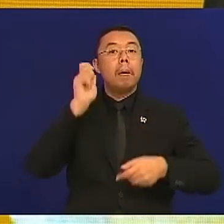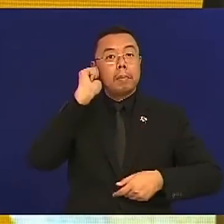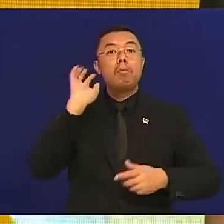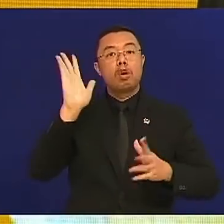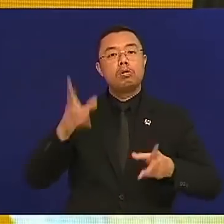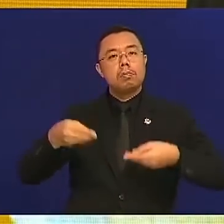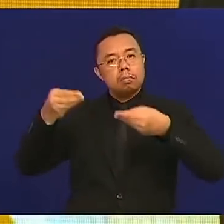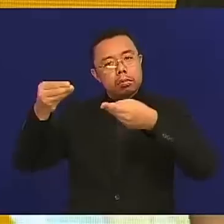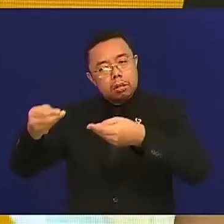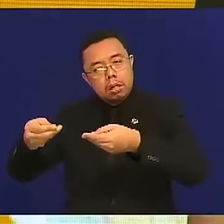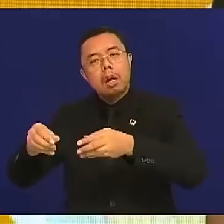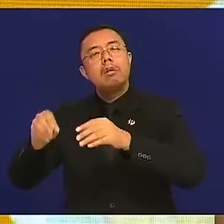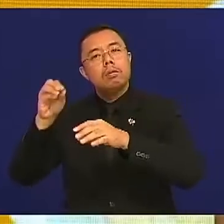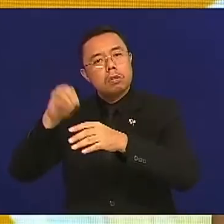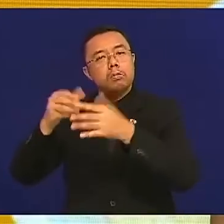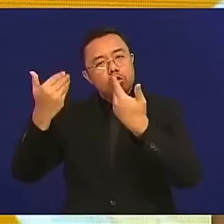perempuan berdosa ini.